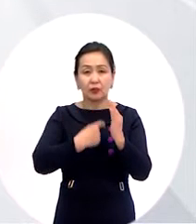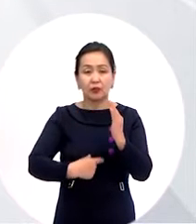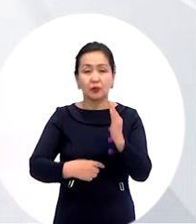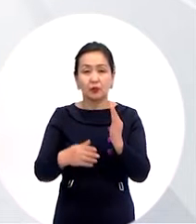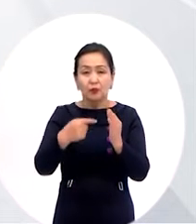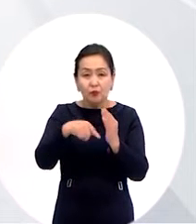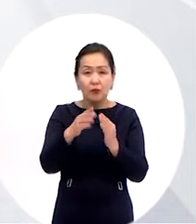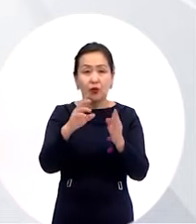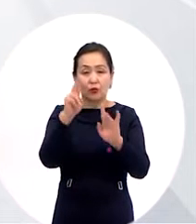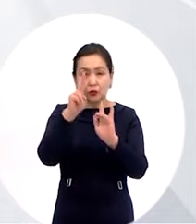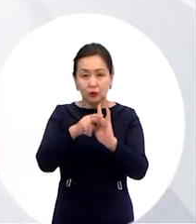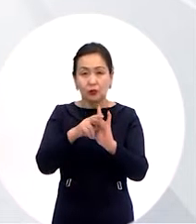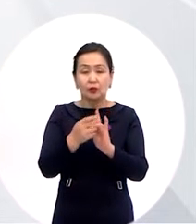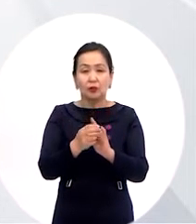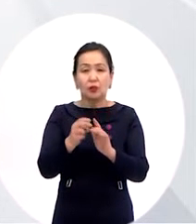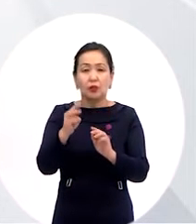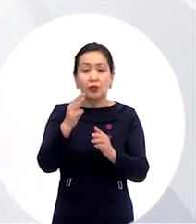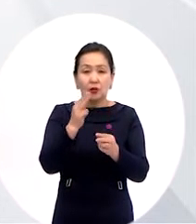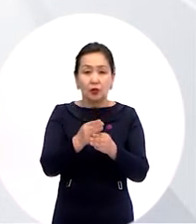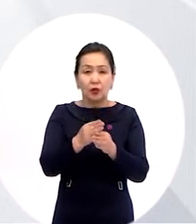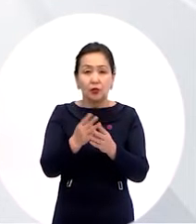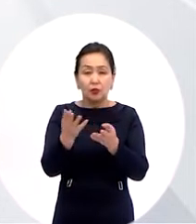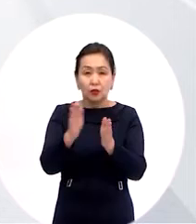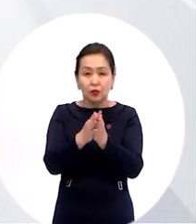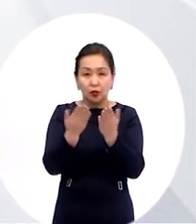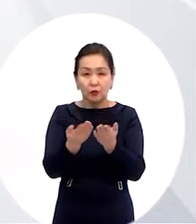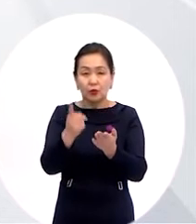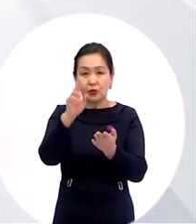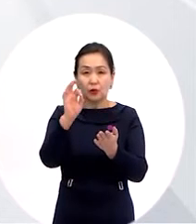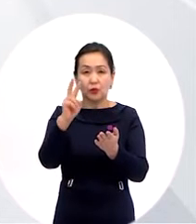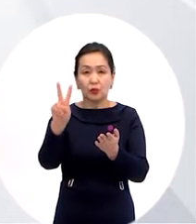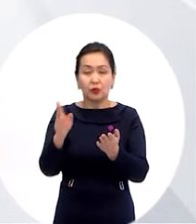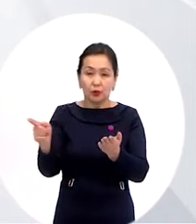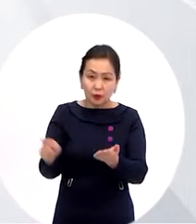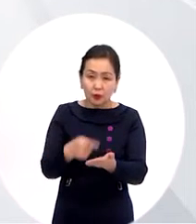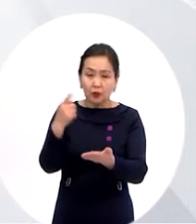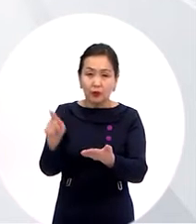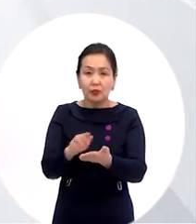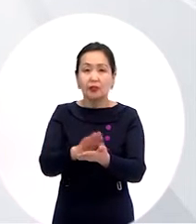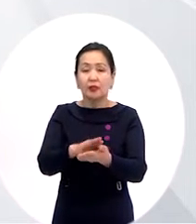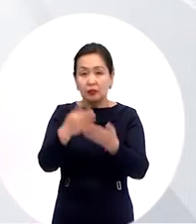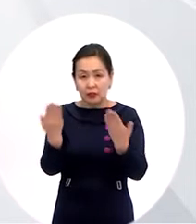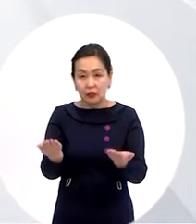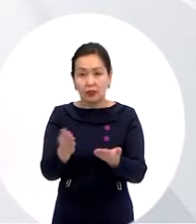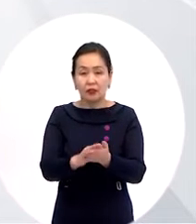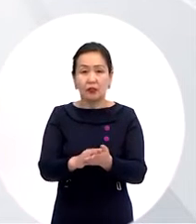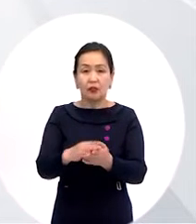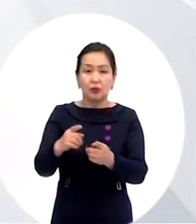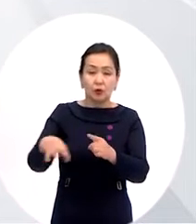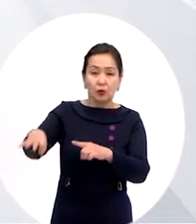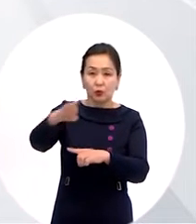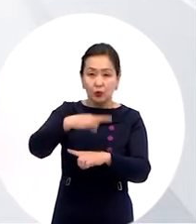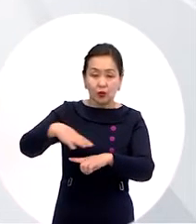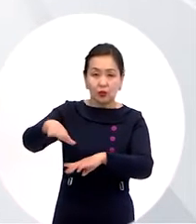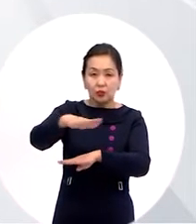ойрхон суугаарай. Математикийн сурах бичгийн 102 дугаар хуудсыг нээхэд бэлдээрэй. Хүн